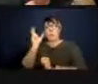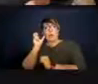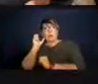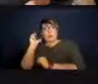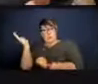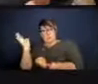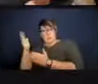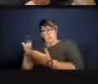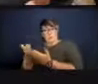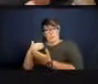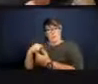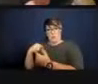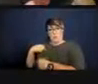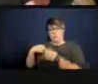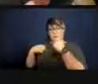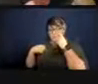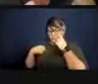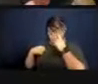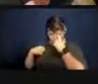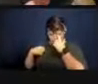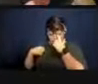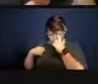لنا،